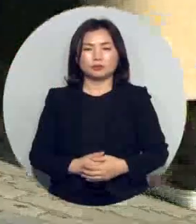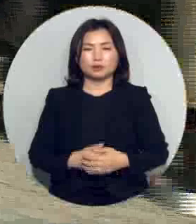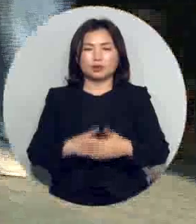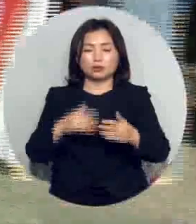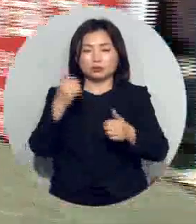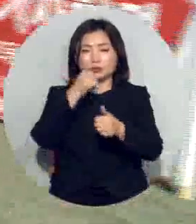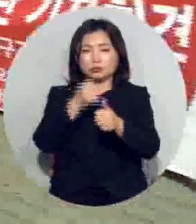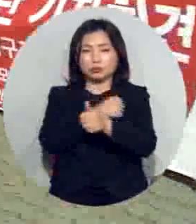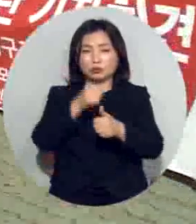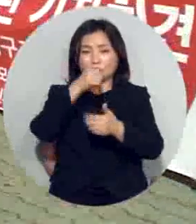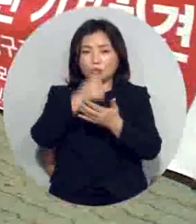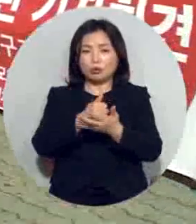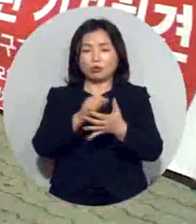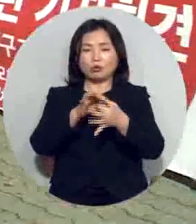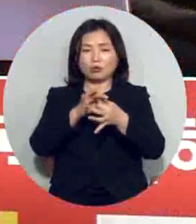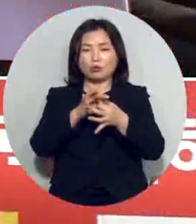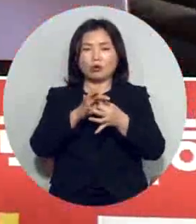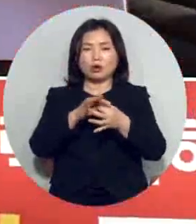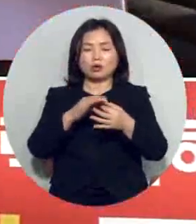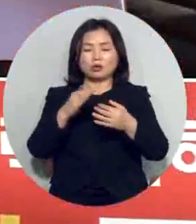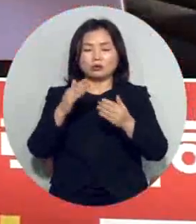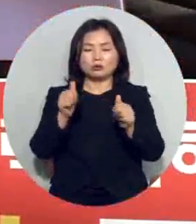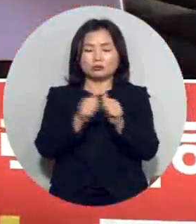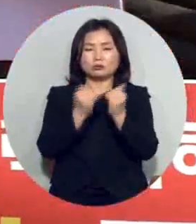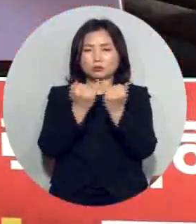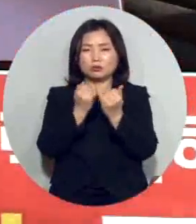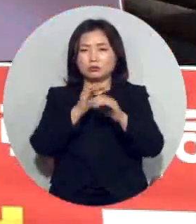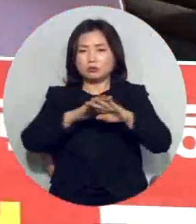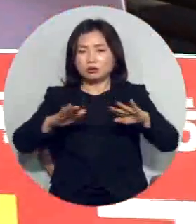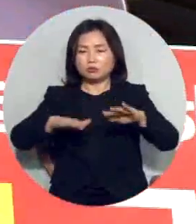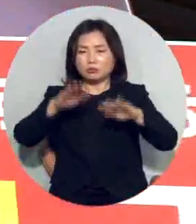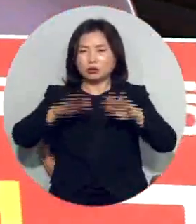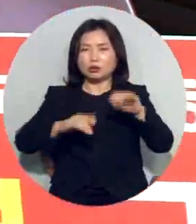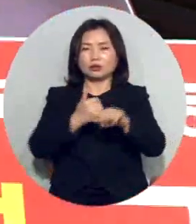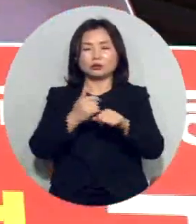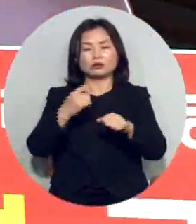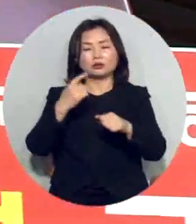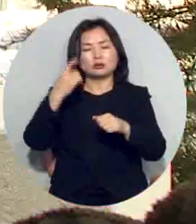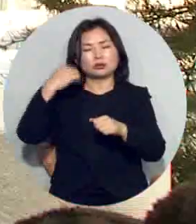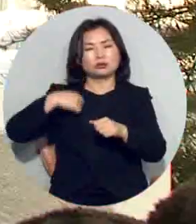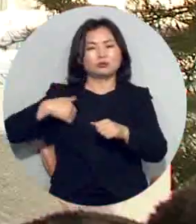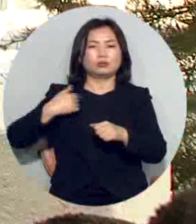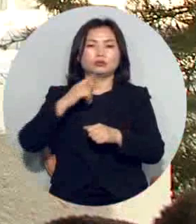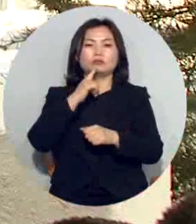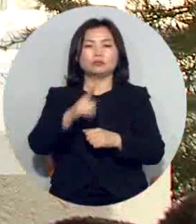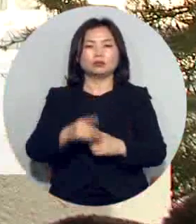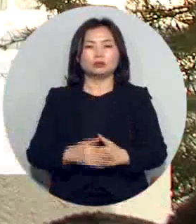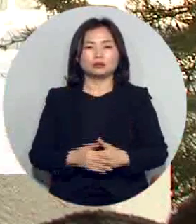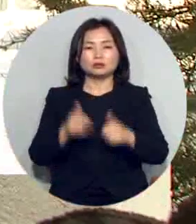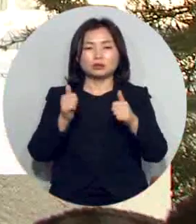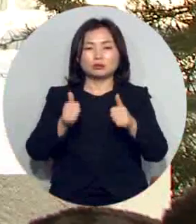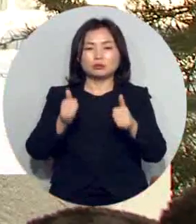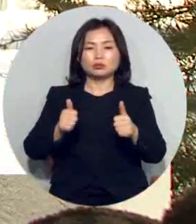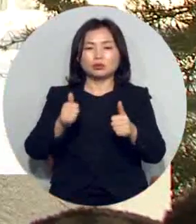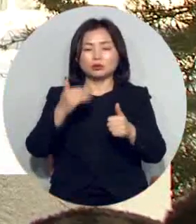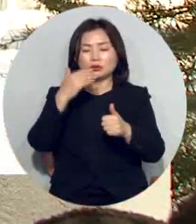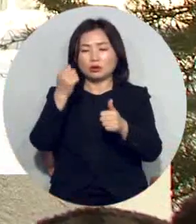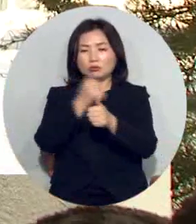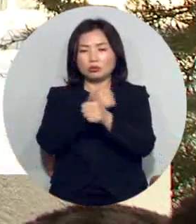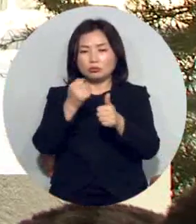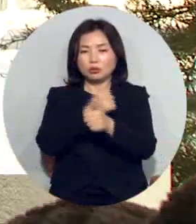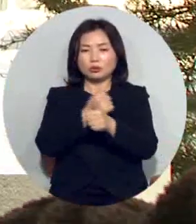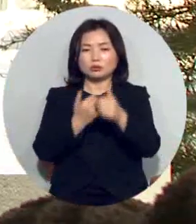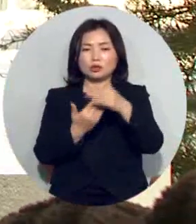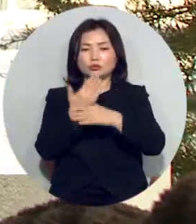특히 성폭력 범죄에 대한 이해와 성인지 감소성 이 결여돼 따고 주장했습니다 재판부가 성폭력